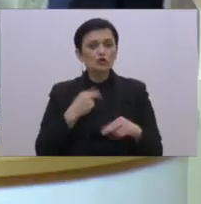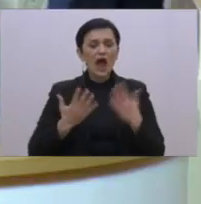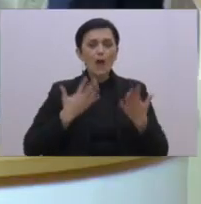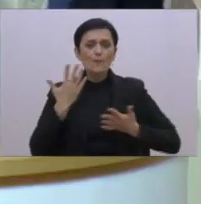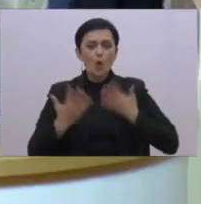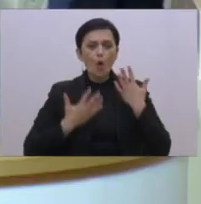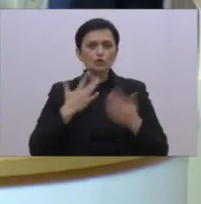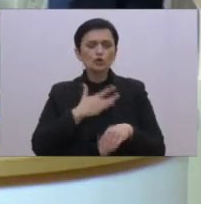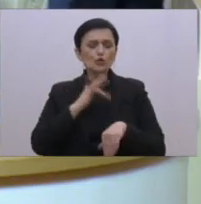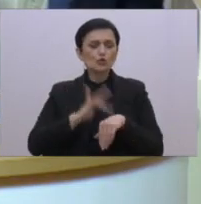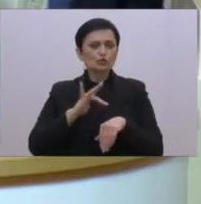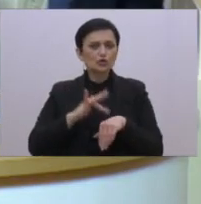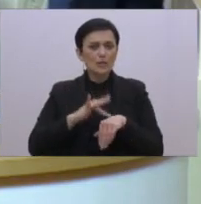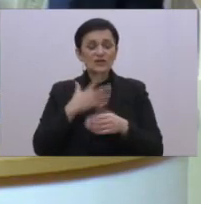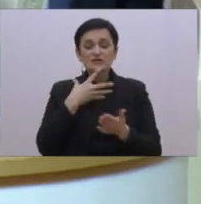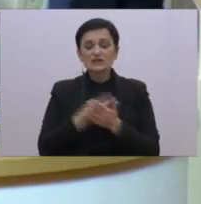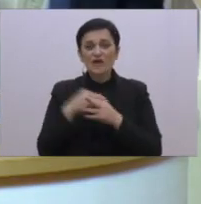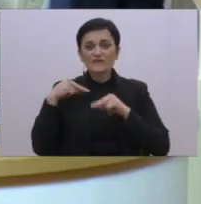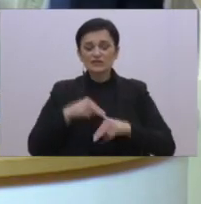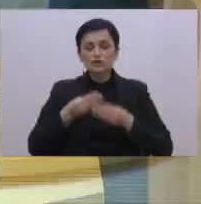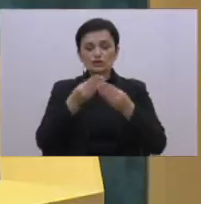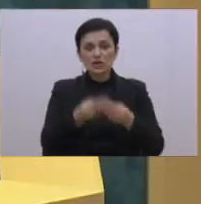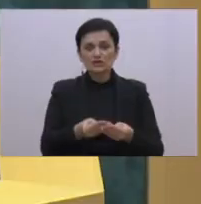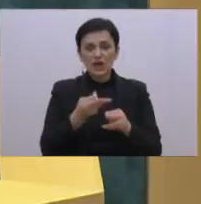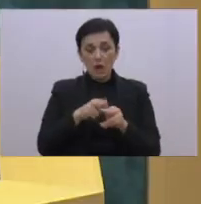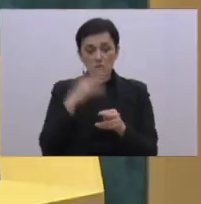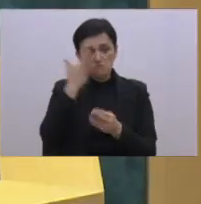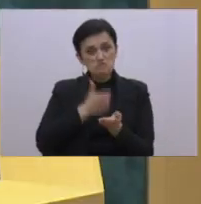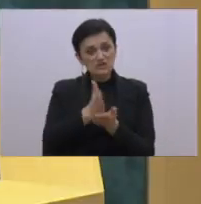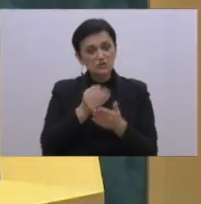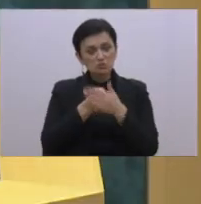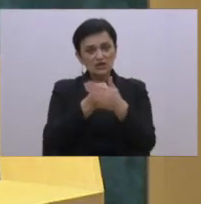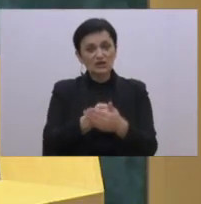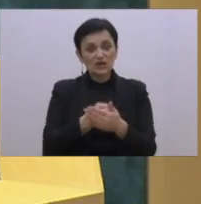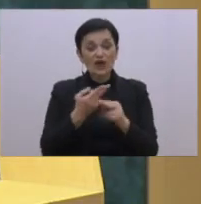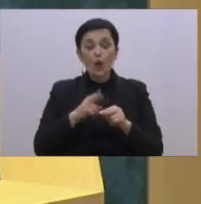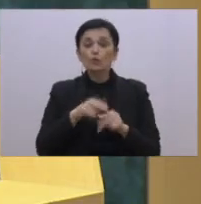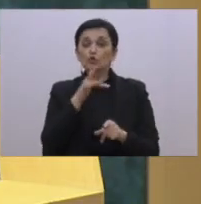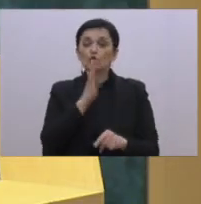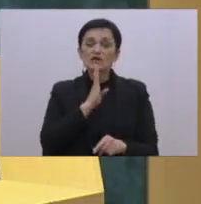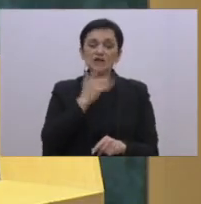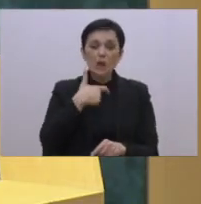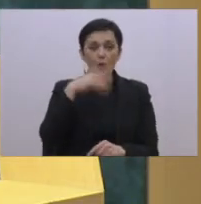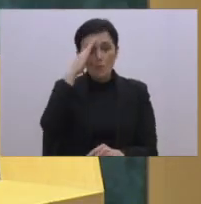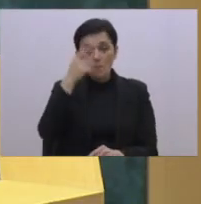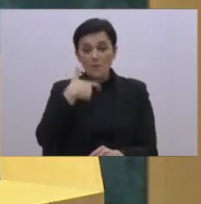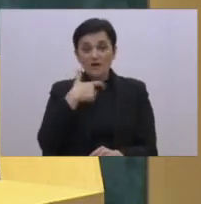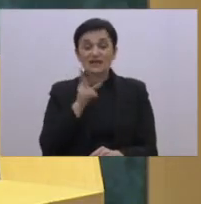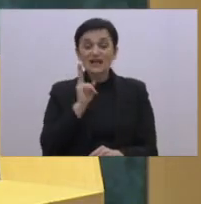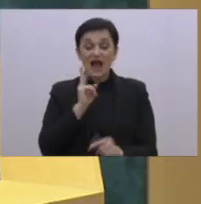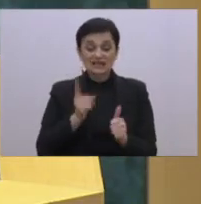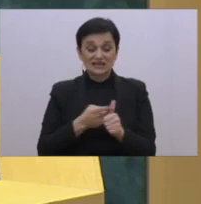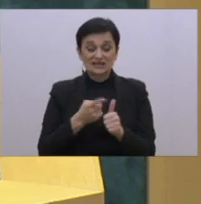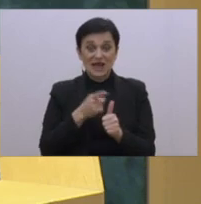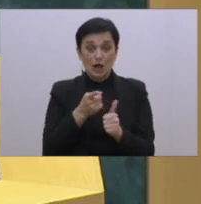ემოციით, გულშემატკივრობით თავისი წვლილი შეიტანა ამ ბიზნეს მიღწევაში. ამავე დროს ხალბატონებო და ბატონებო, კანდიდატის